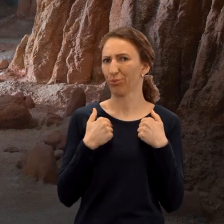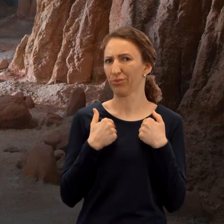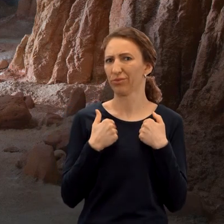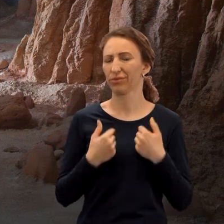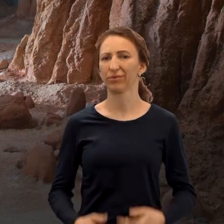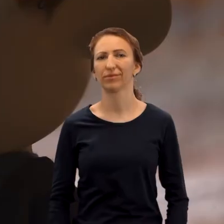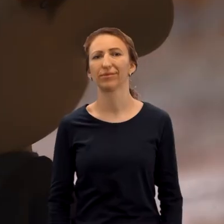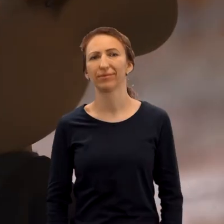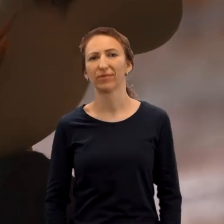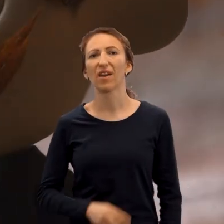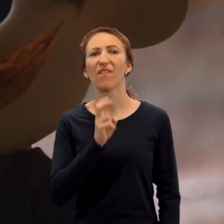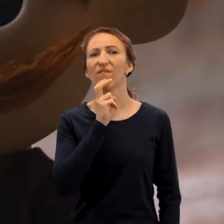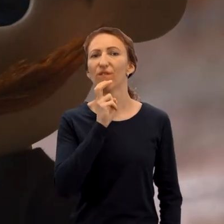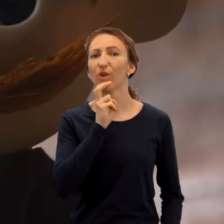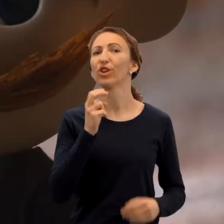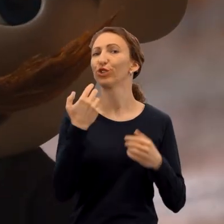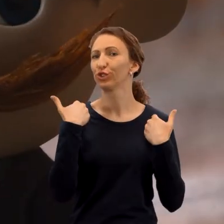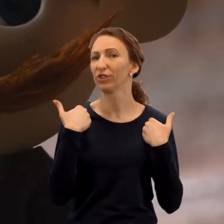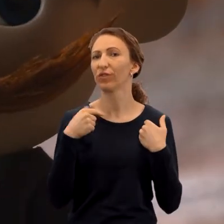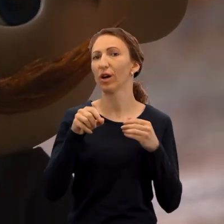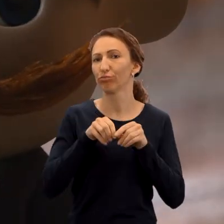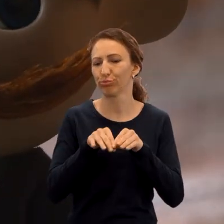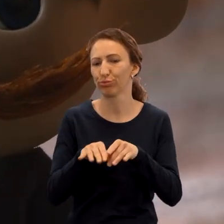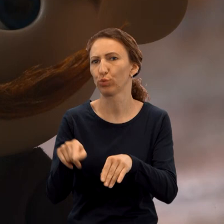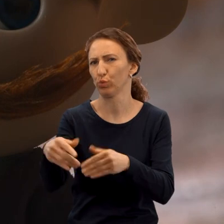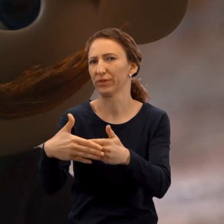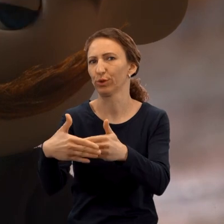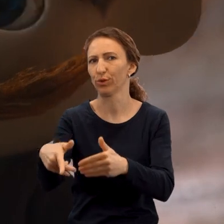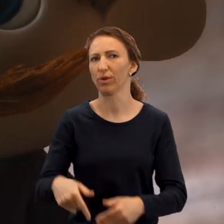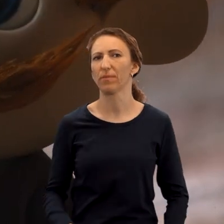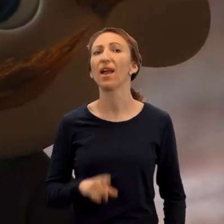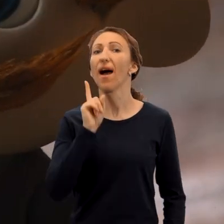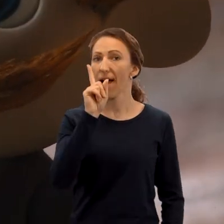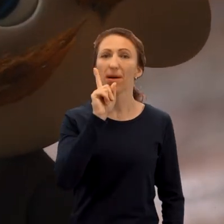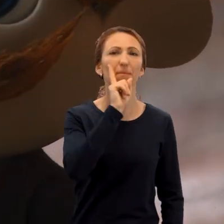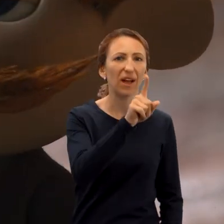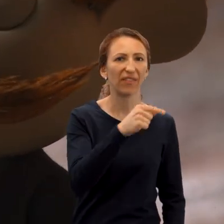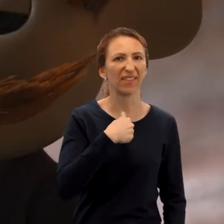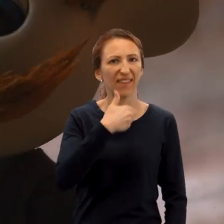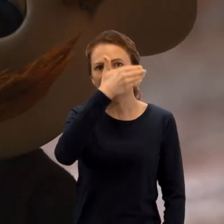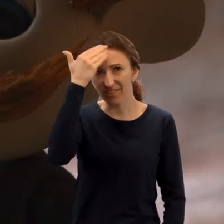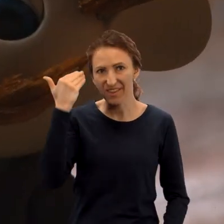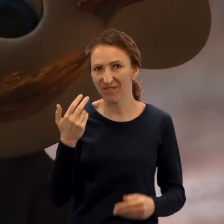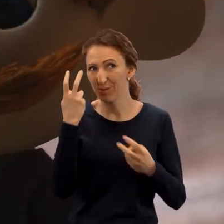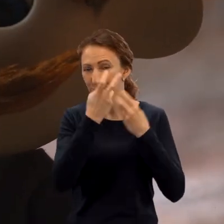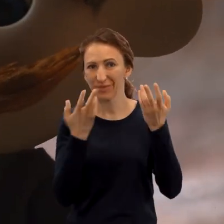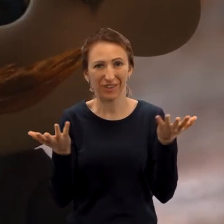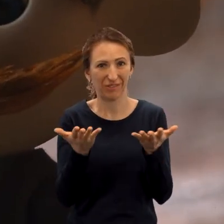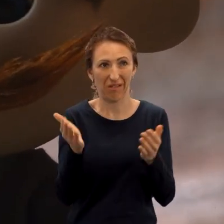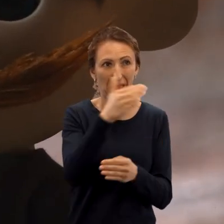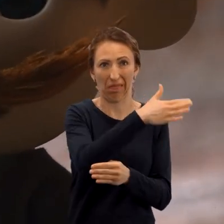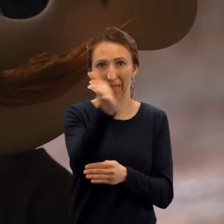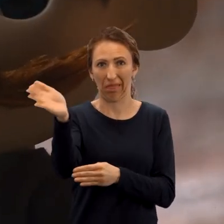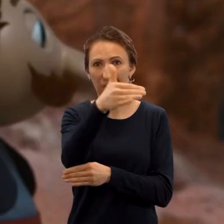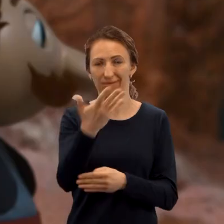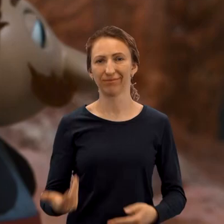jednak boję. Niedaleko źródła żywej wody. Ale tak naprawdę to nie bardzo wiem, gdzie jej